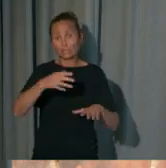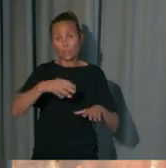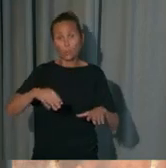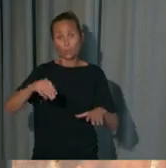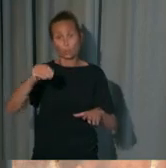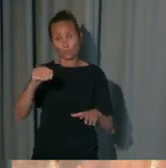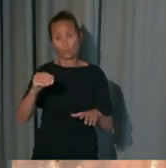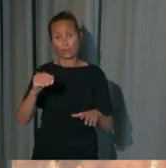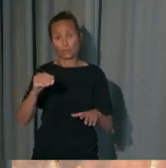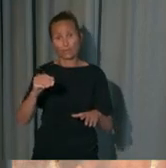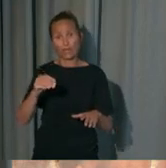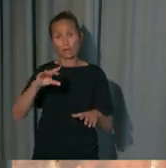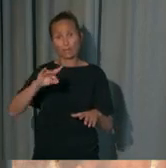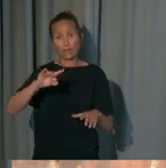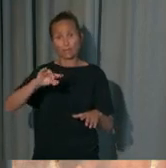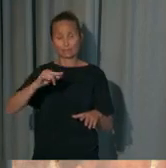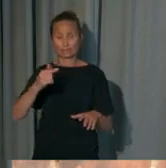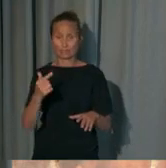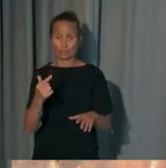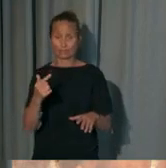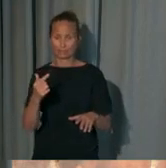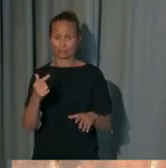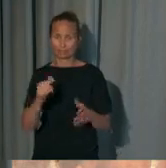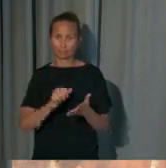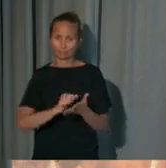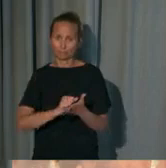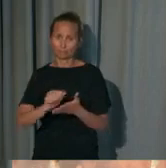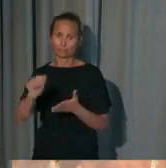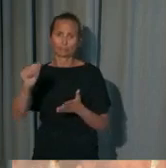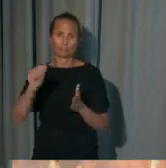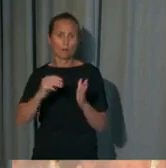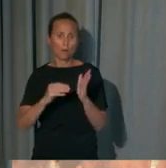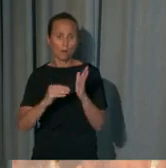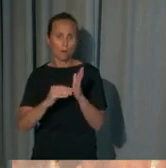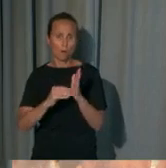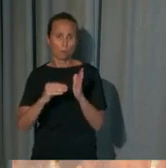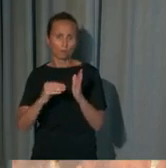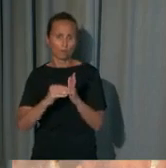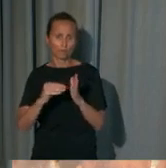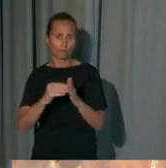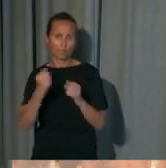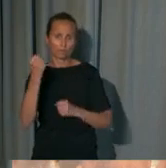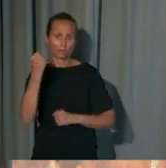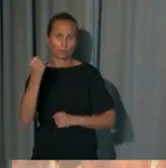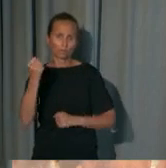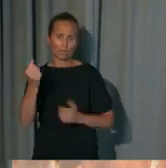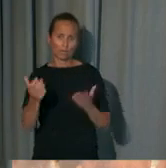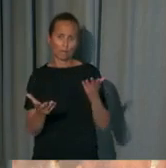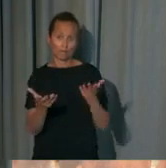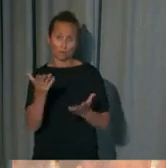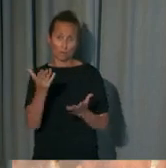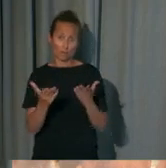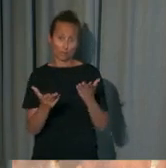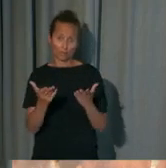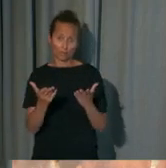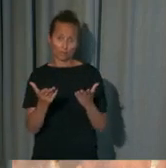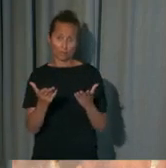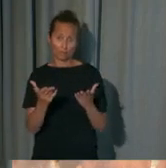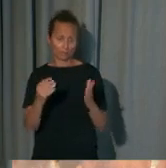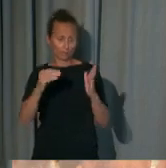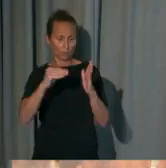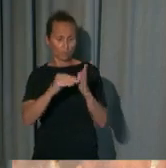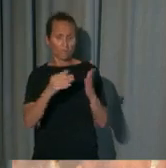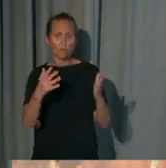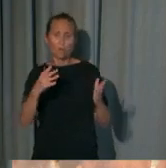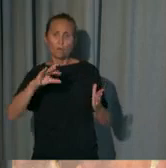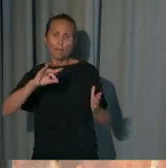så kom PST med sin oppdaterte trusselvurdering. Der står det